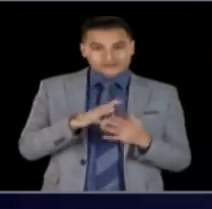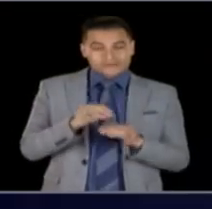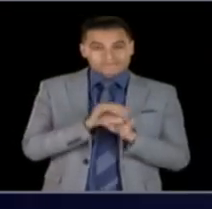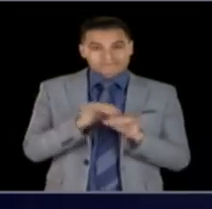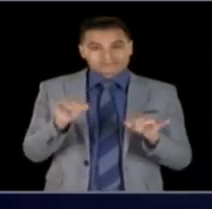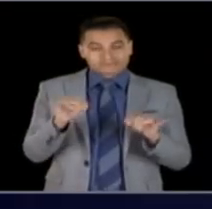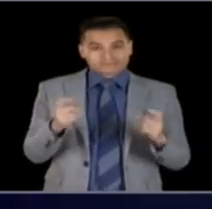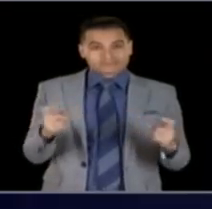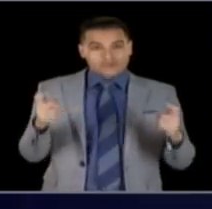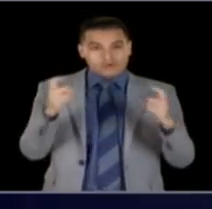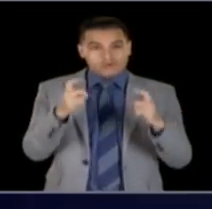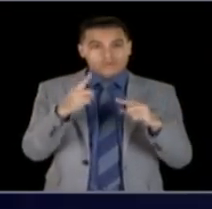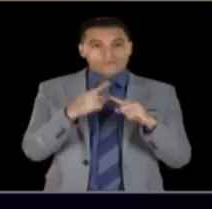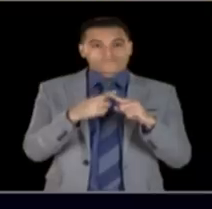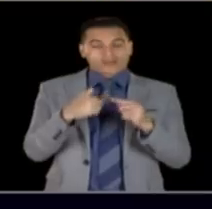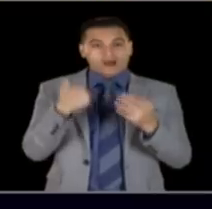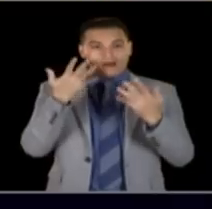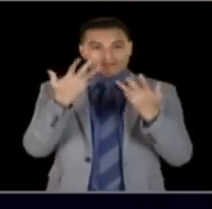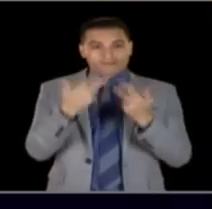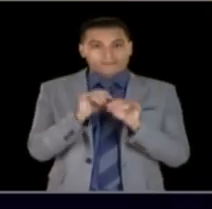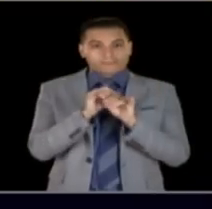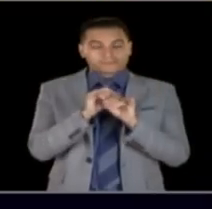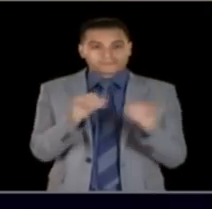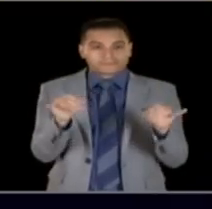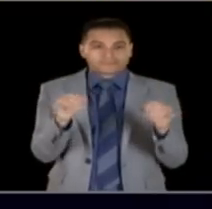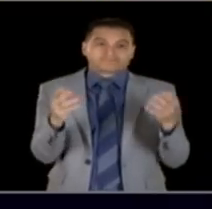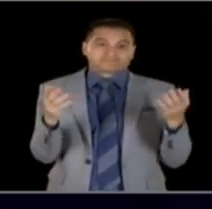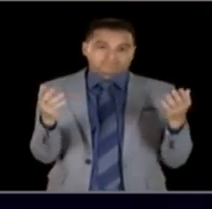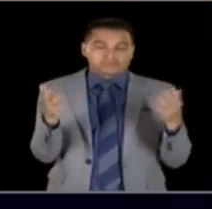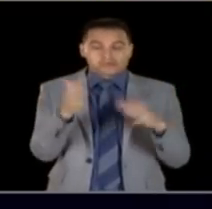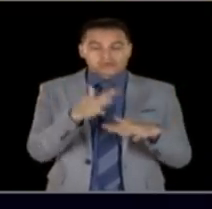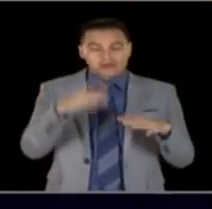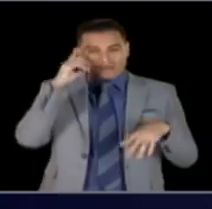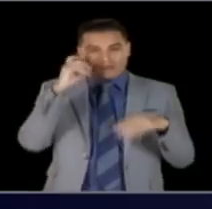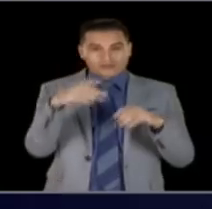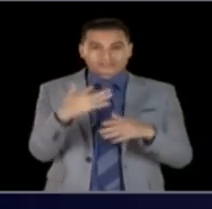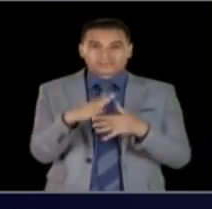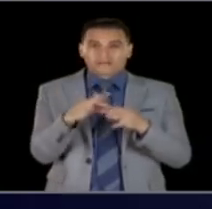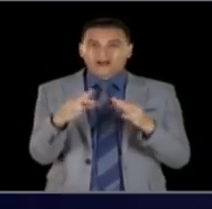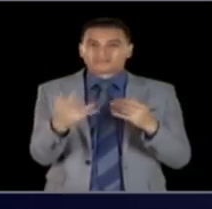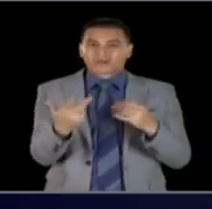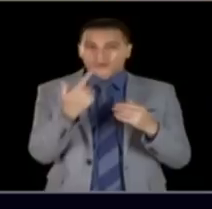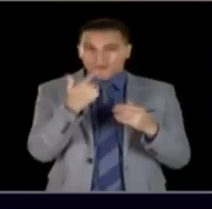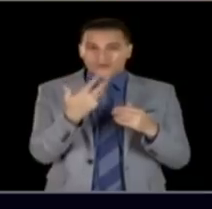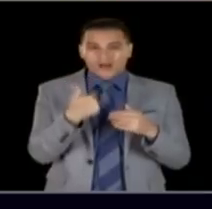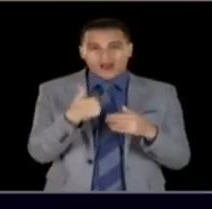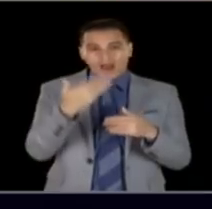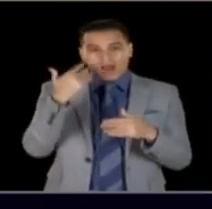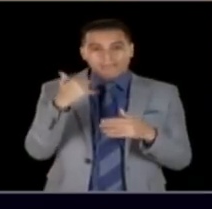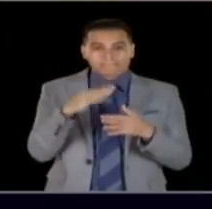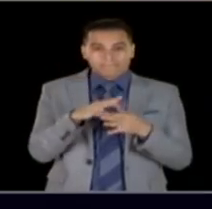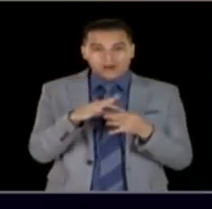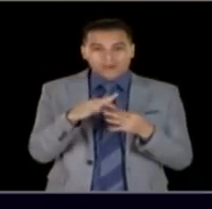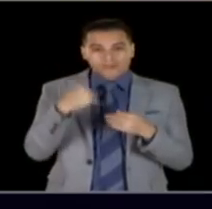طارت المباراه وطارت النتيجه وبعدت النتيجه، كلنا طرنا. ايه اللي حصل يا مريم؟ لا هي برضو احنا